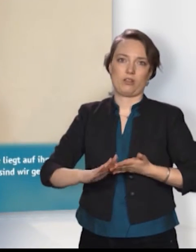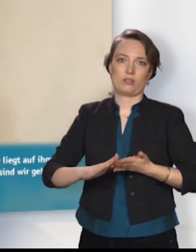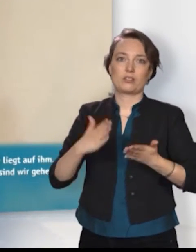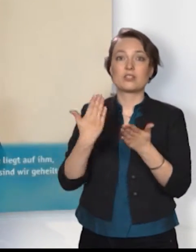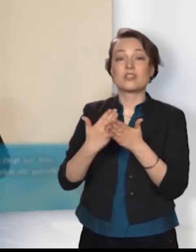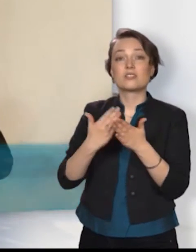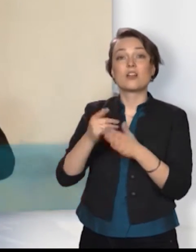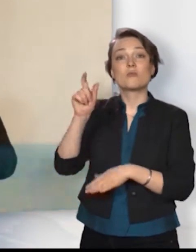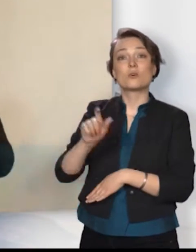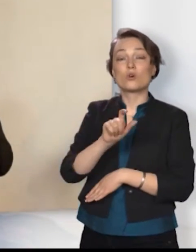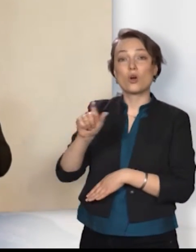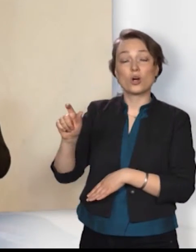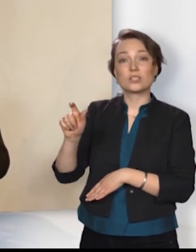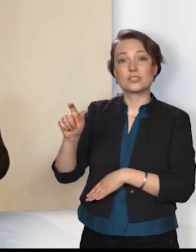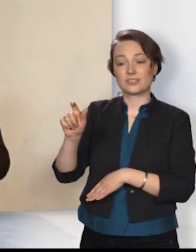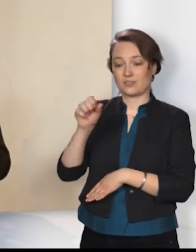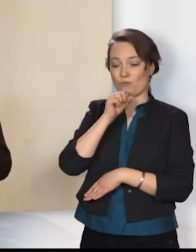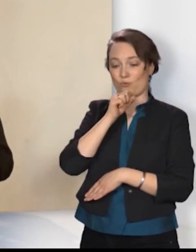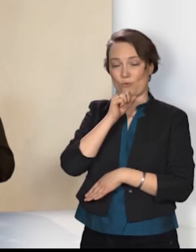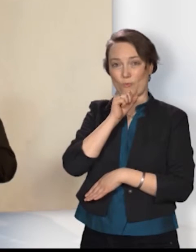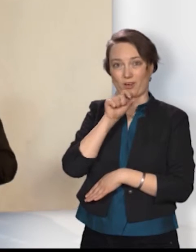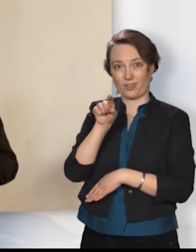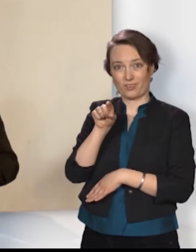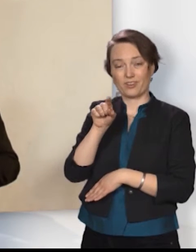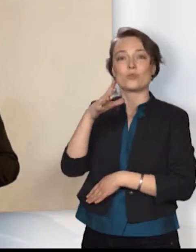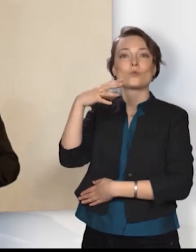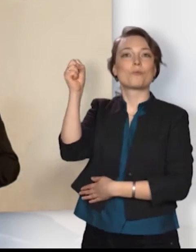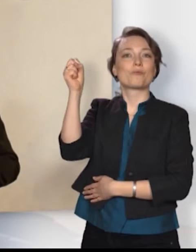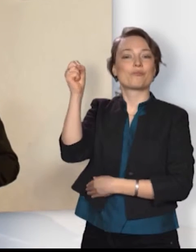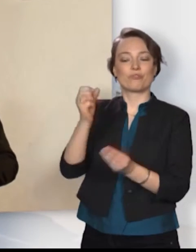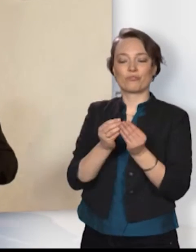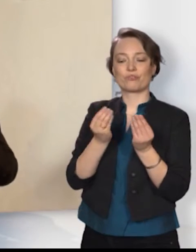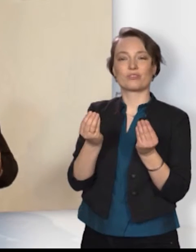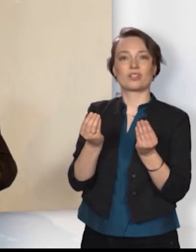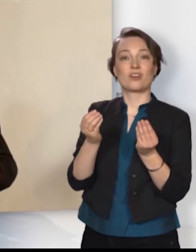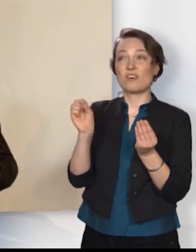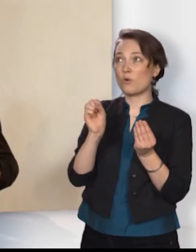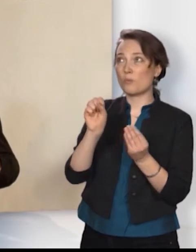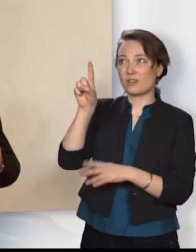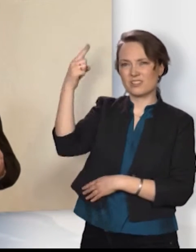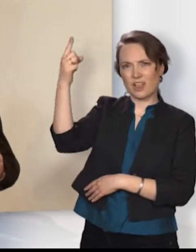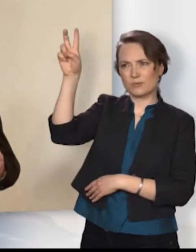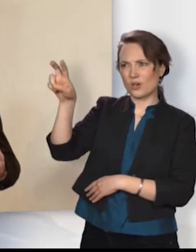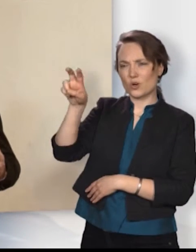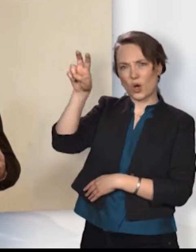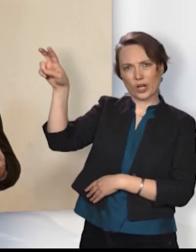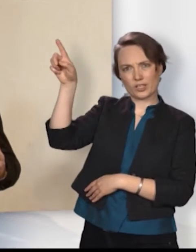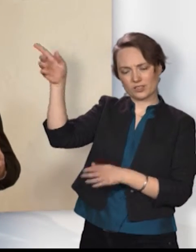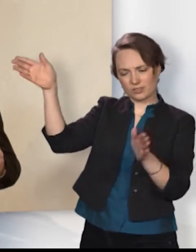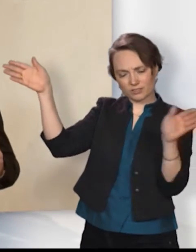unserem Spiel, auf unserer Hand, weil er am Kreuz für uns das Blatt gewendet